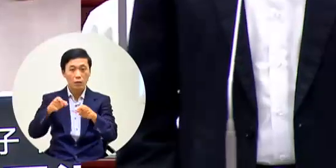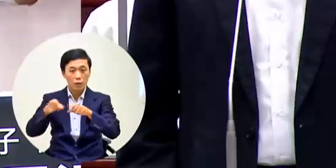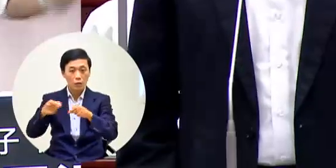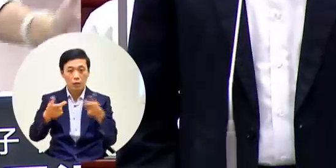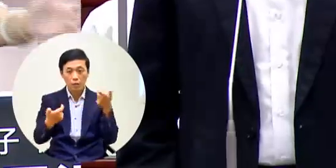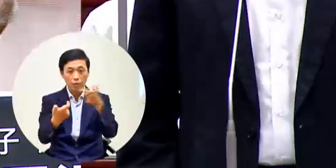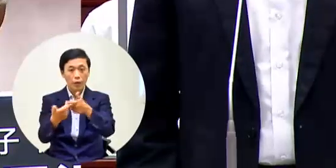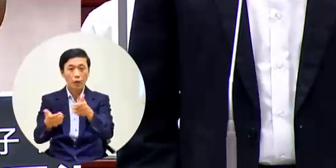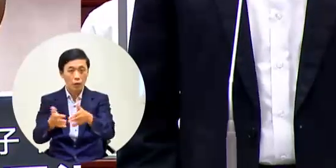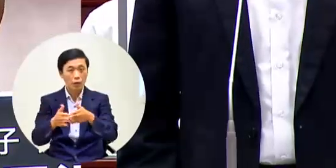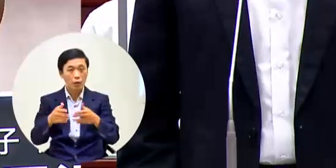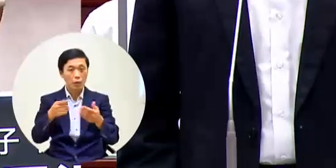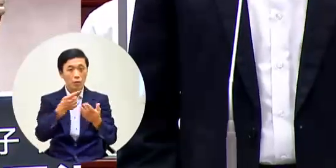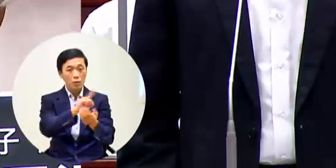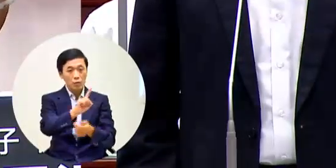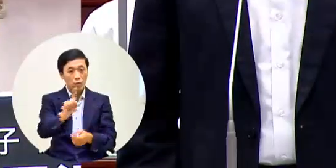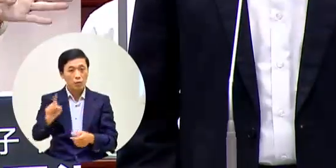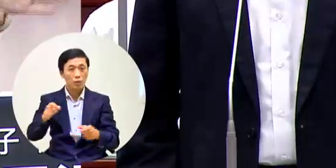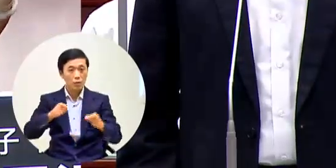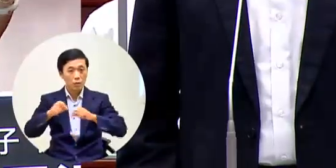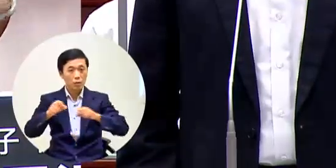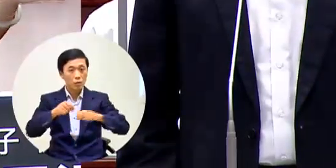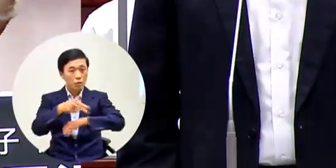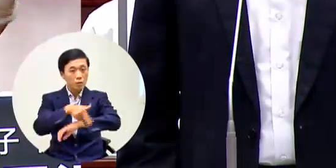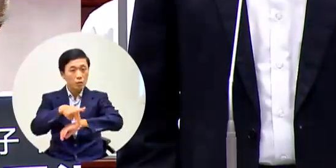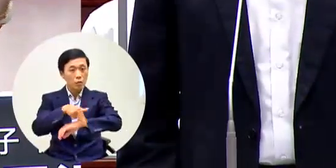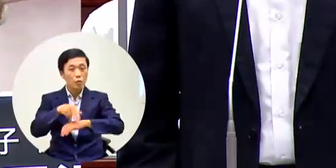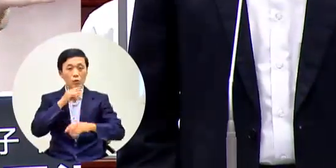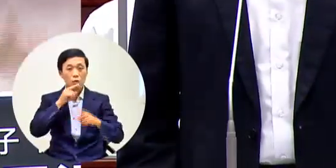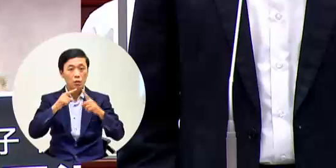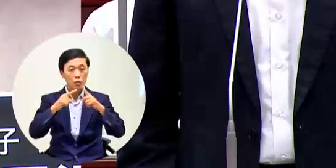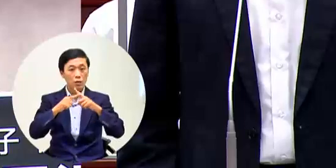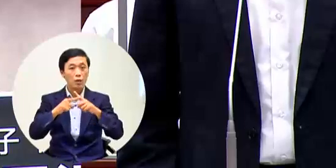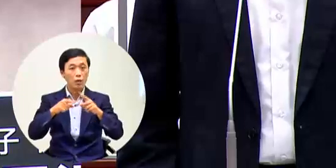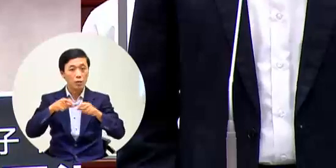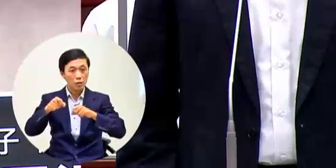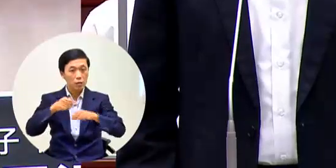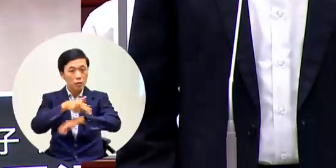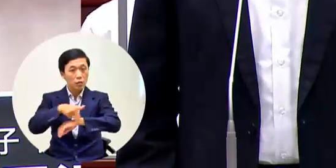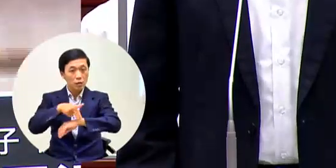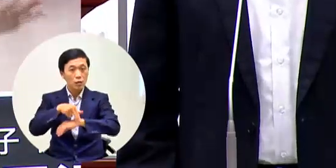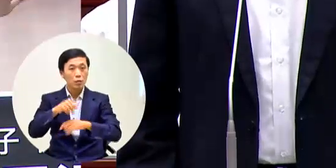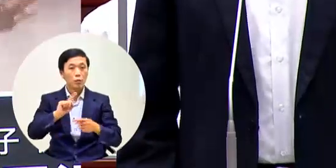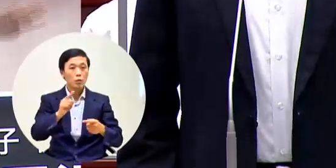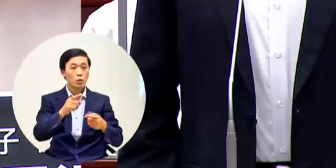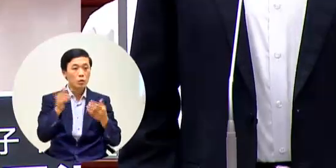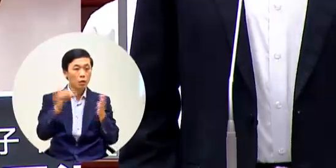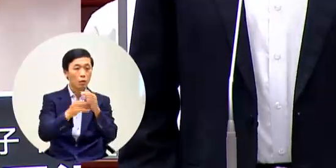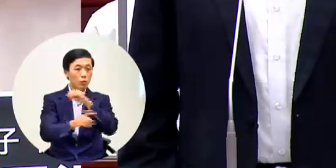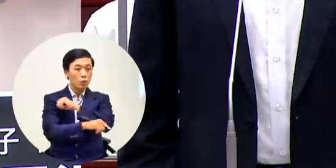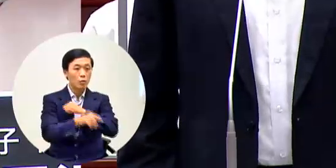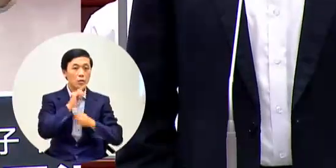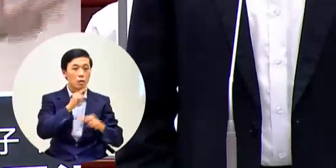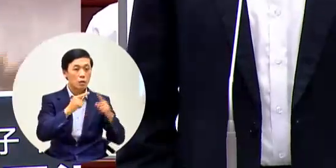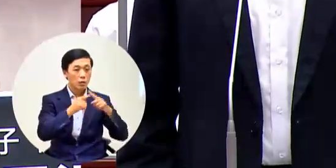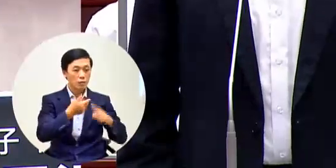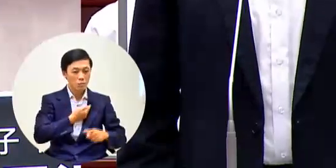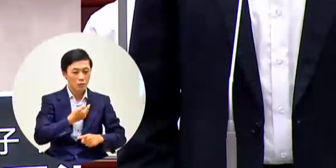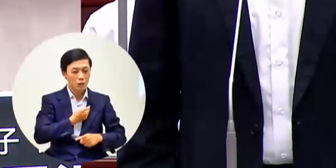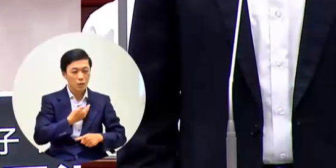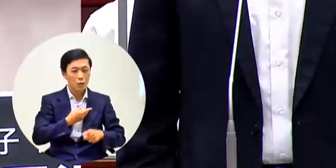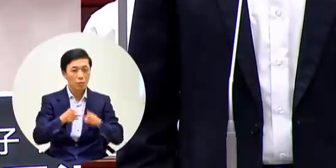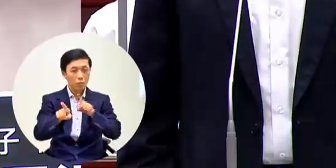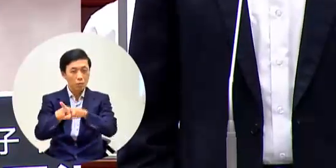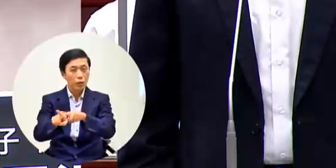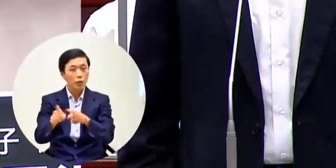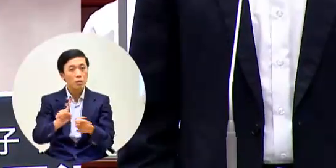所有的制度都是人定出来的，怎么最后会是人屈就于体制呢？你完全没有帮我们第一线人员